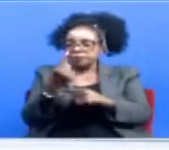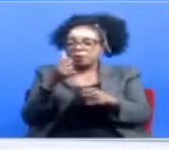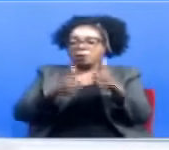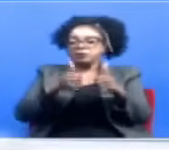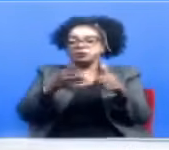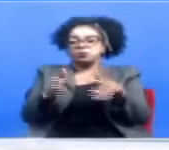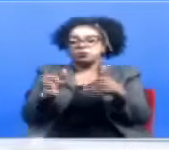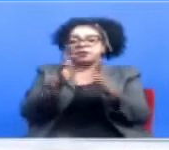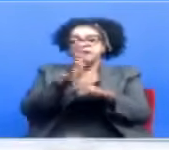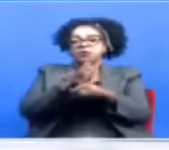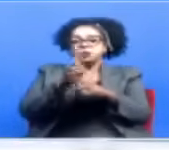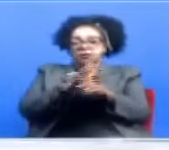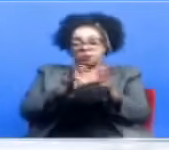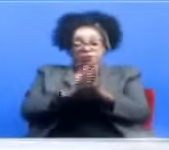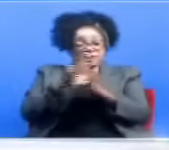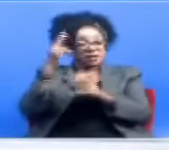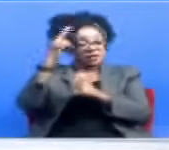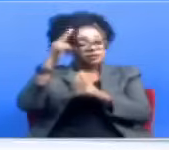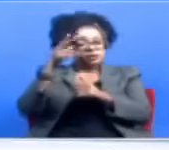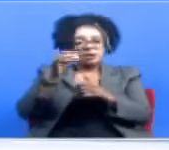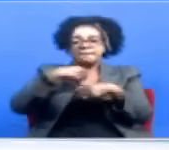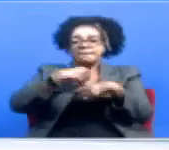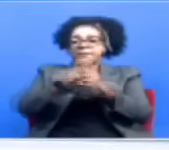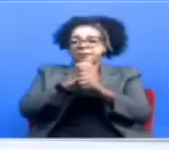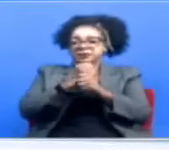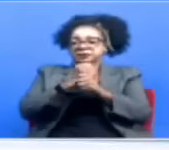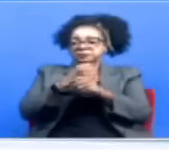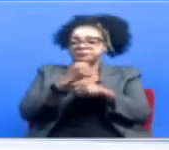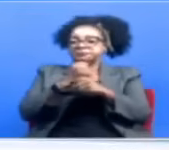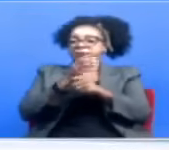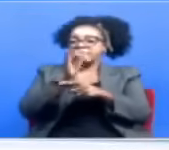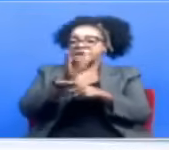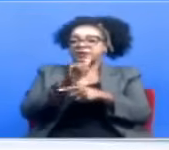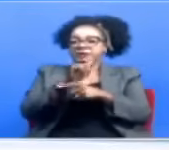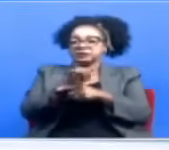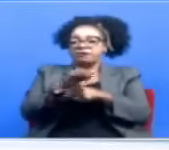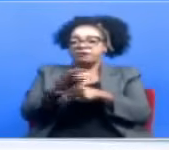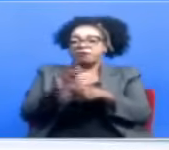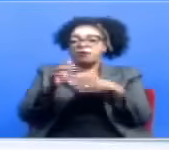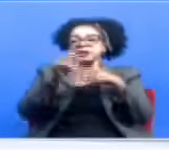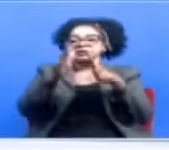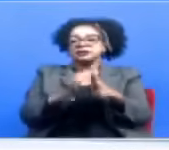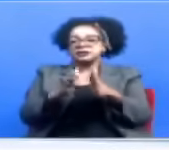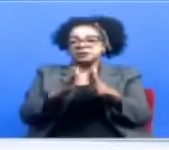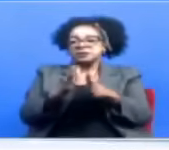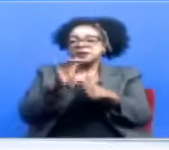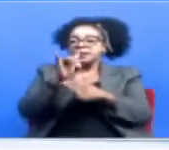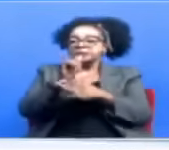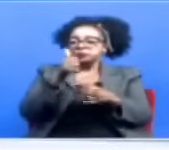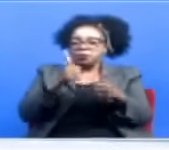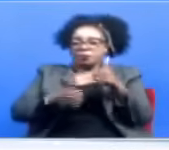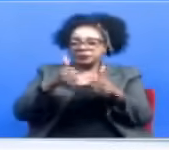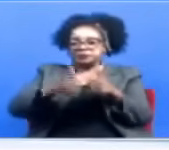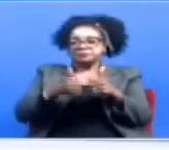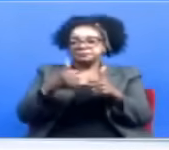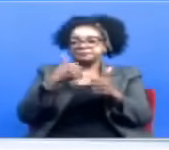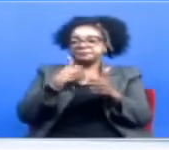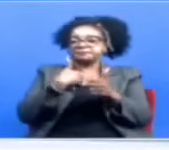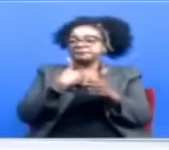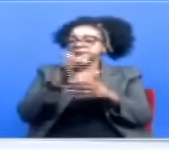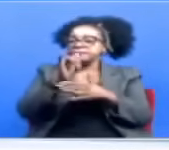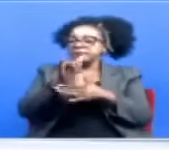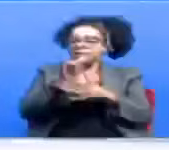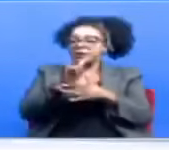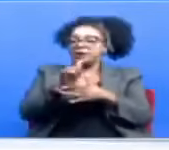na sababu hasa iliyopelekea kutunukiwa hadhi tofauti kwa viongozi hao. Orodha waliotuzwa vilevile iliwajumuisha